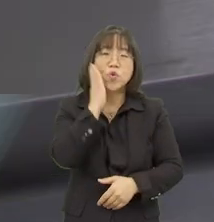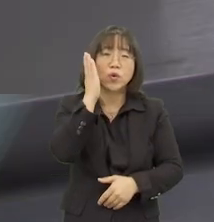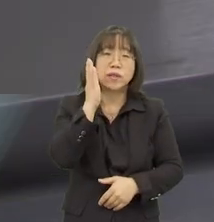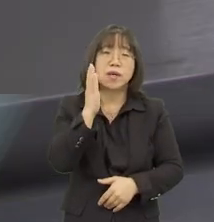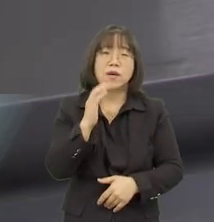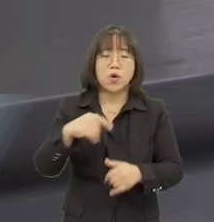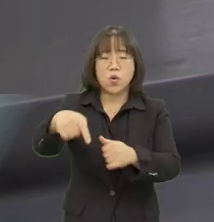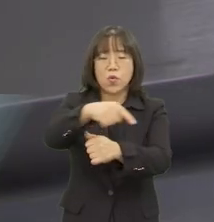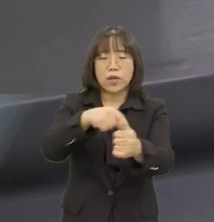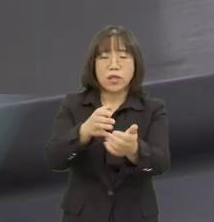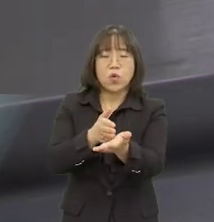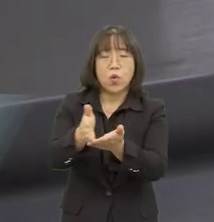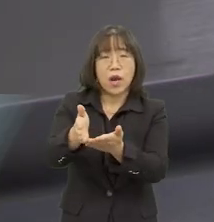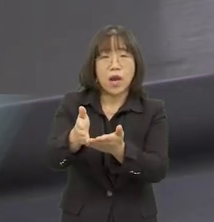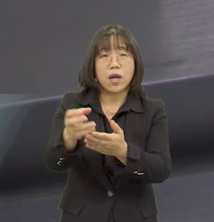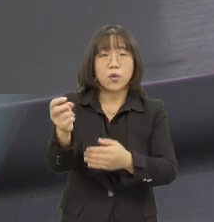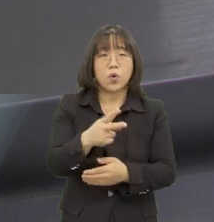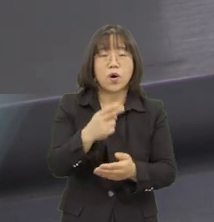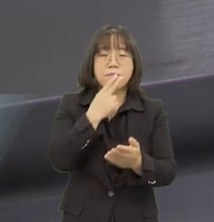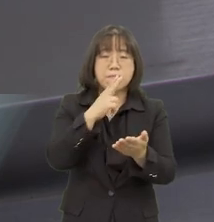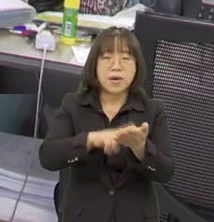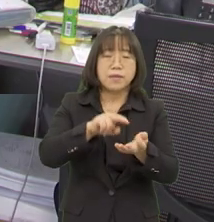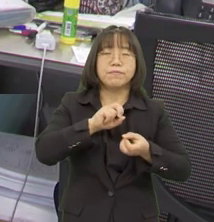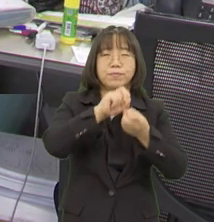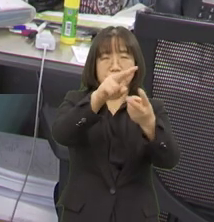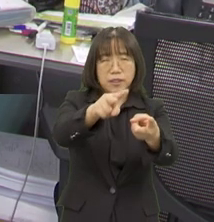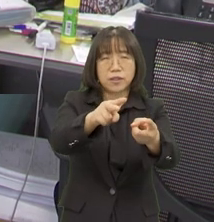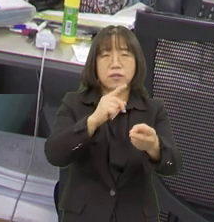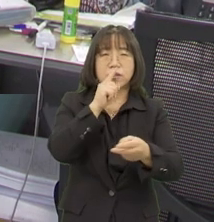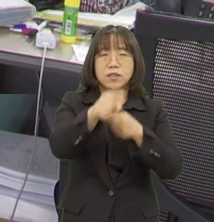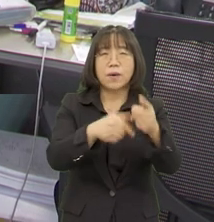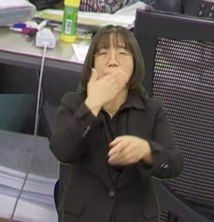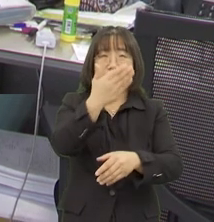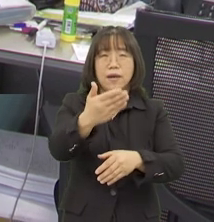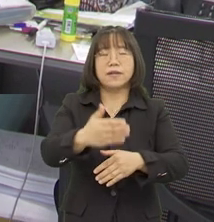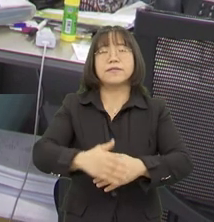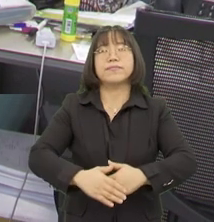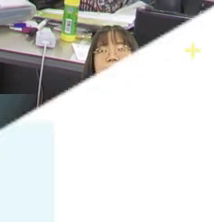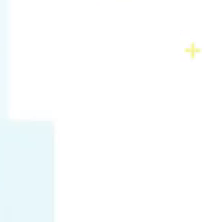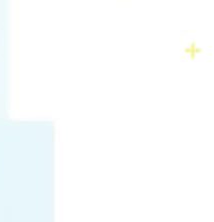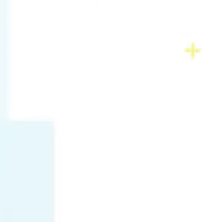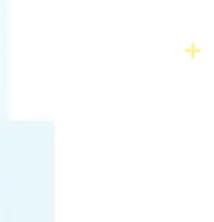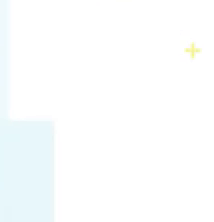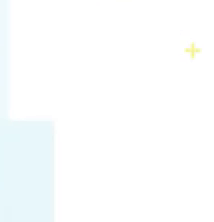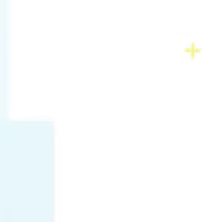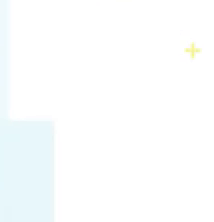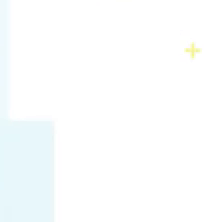강서구청 녹색환경과에 방문하거나 등기 우편으로 신청하면 됩니다.